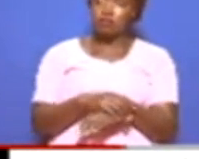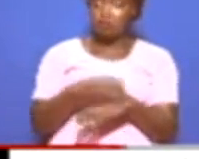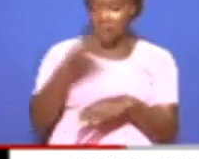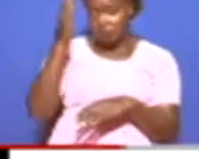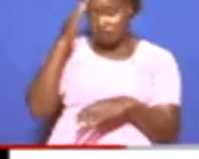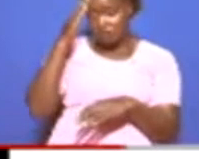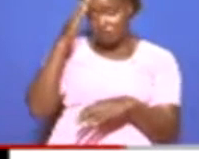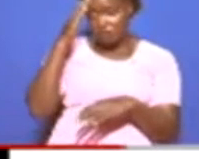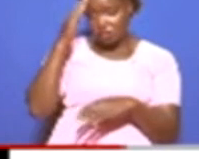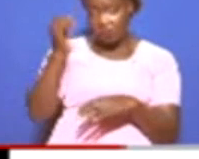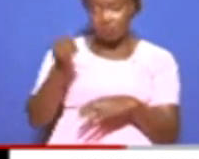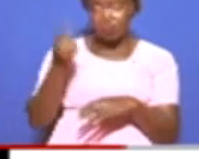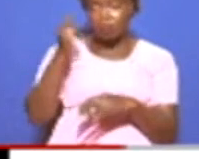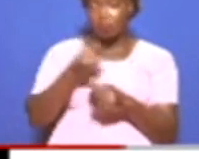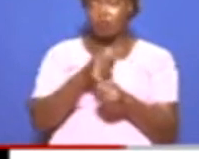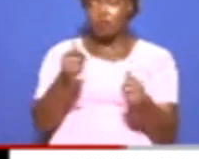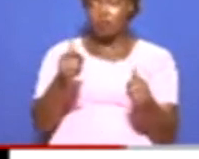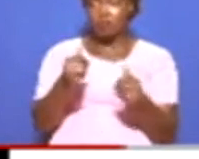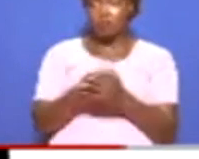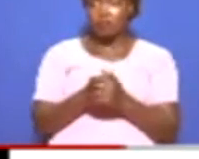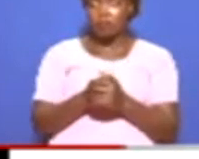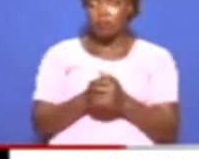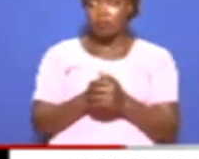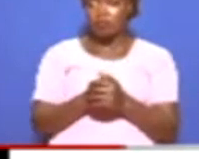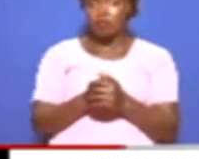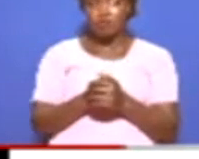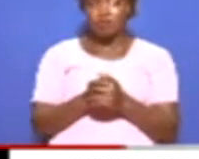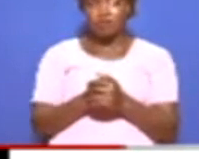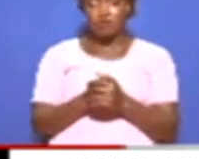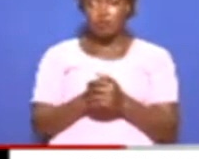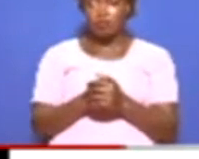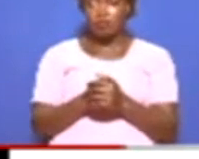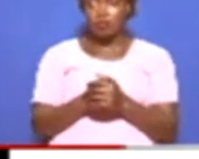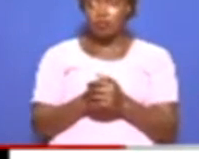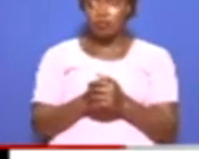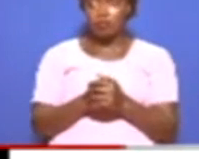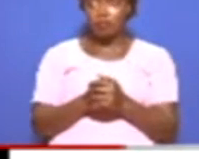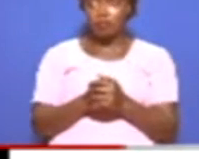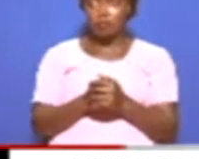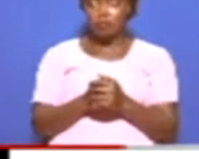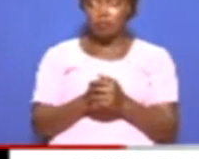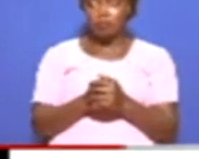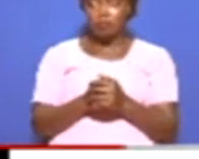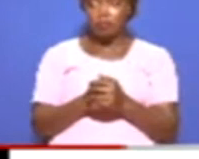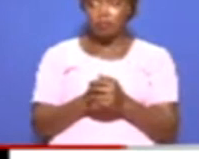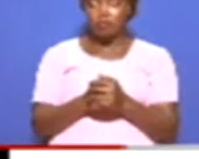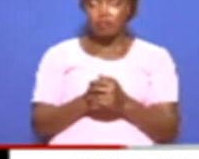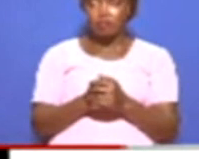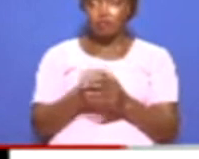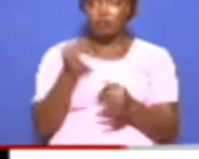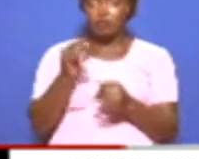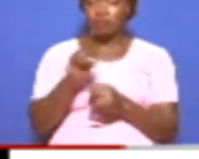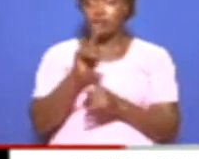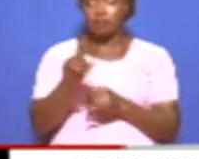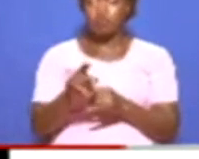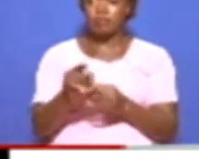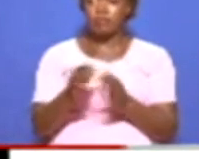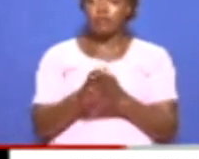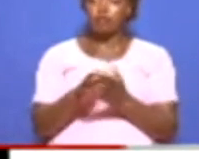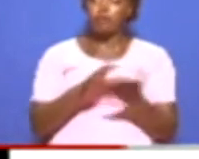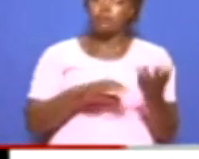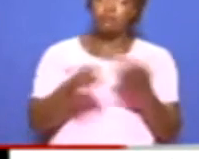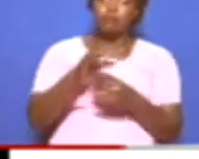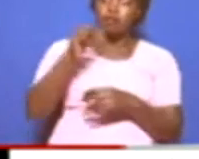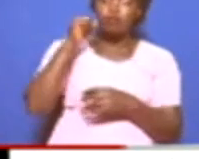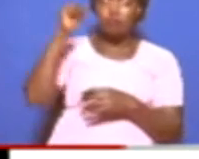Na hiyo yote ni gharama bado. Naam. Abdi, pengine swali la mwisho kwa sababu ya muda, katika kujitusatusa kwako kwenye masuala ya